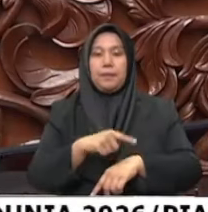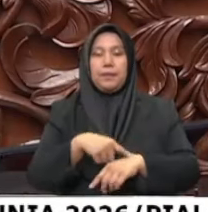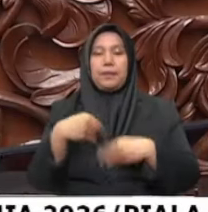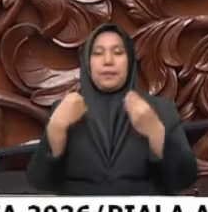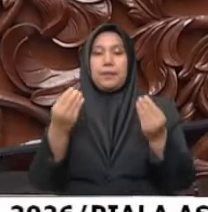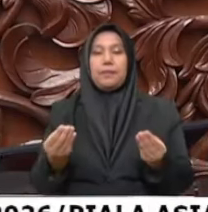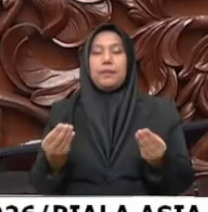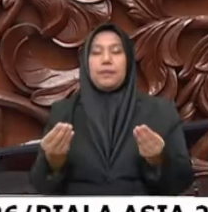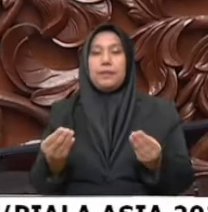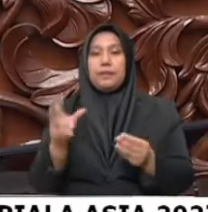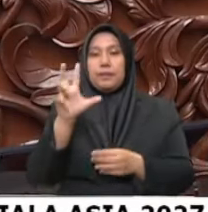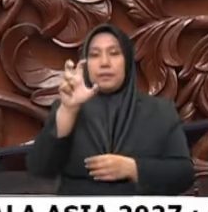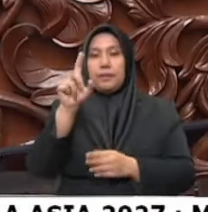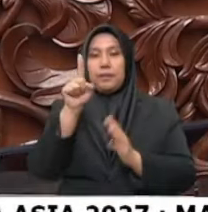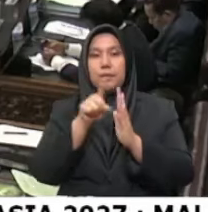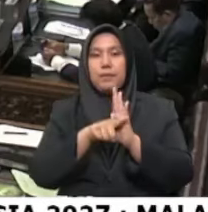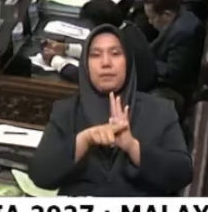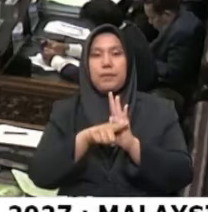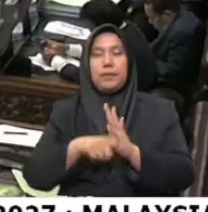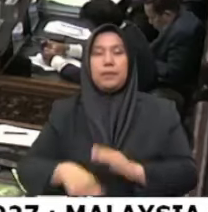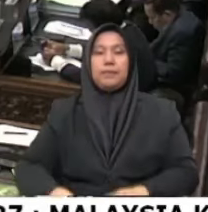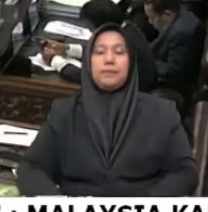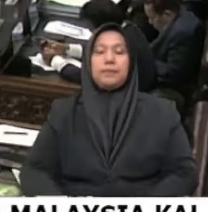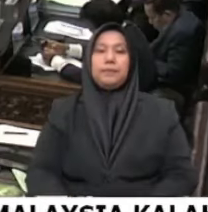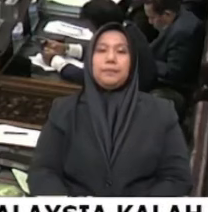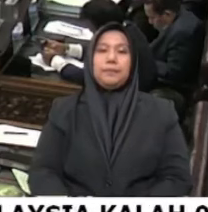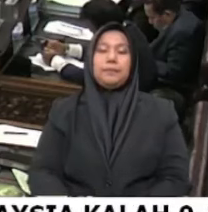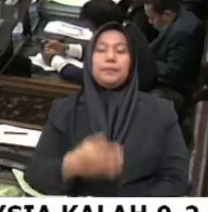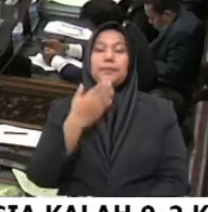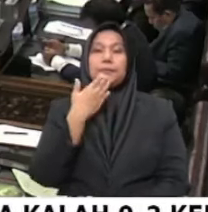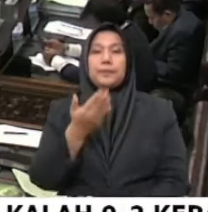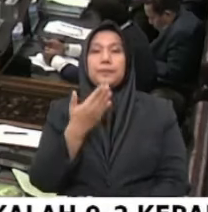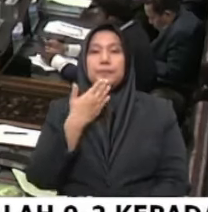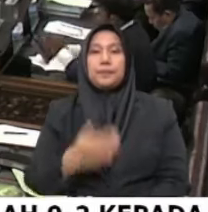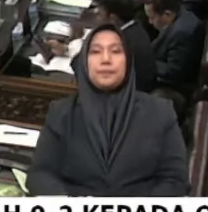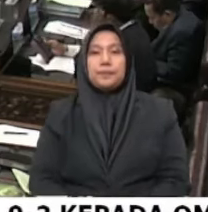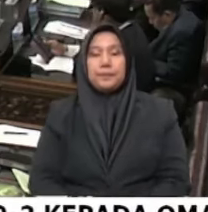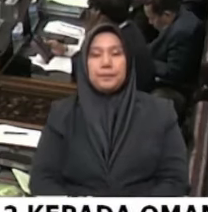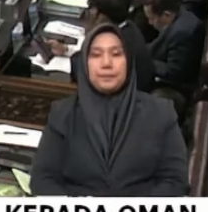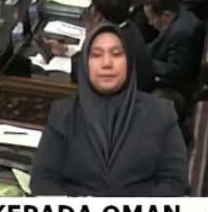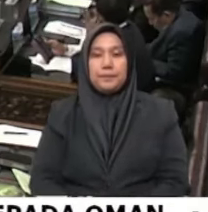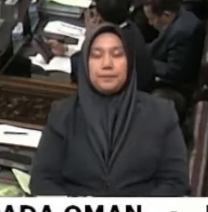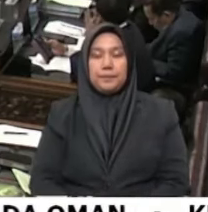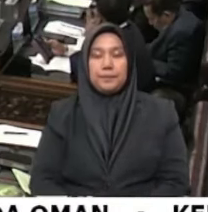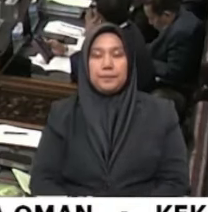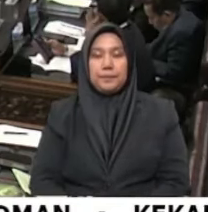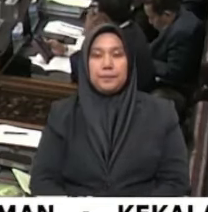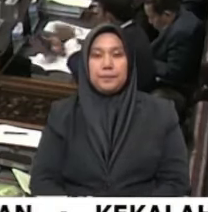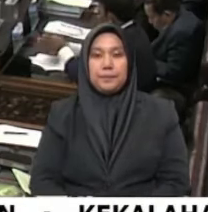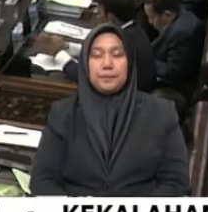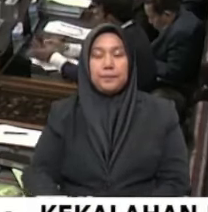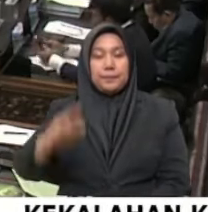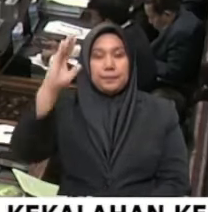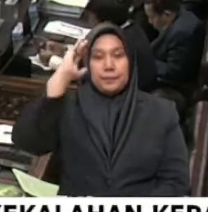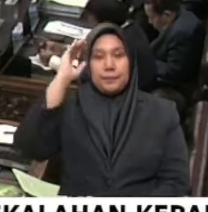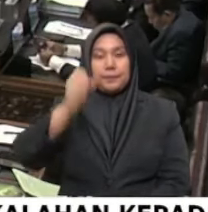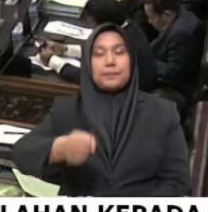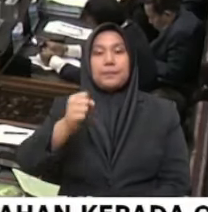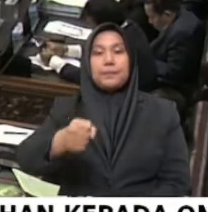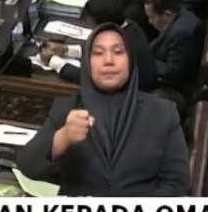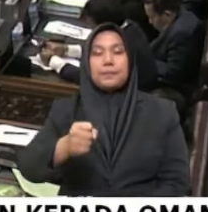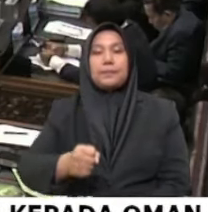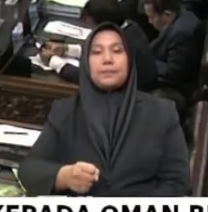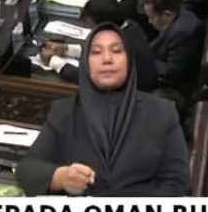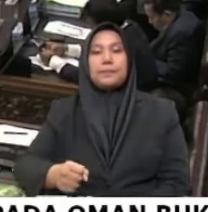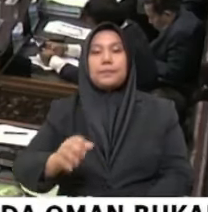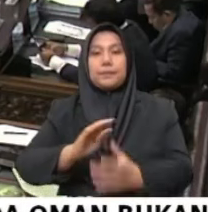diberikan 30 minit ya. Terima kasih Pak Menteri. Okay, terima kasih Tuan Yang di-Pertua. Assalamualaikum dan